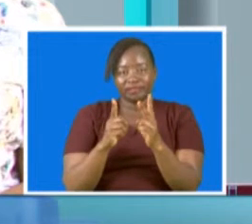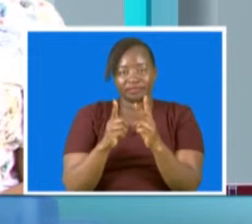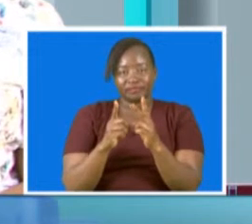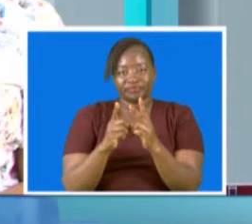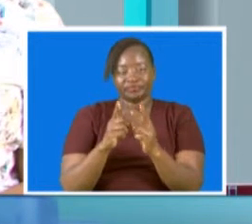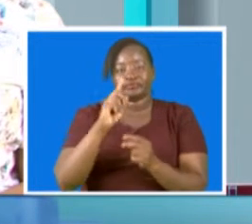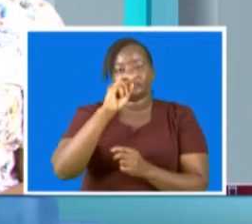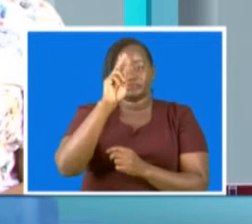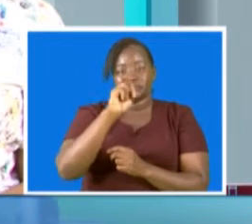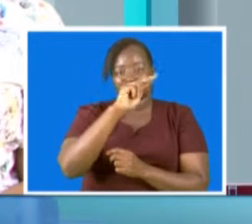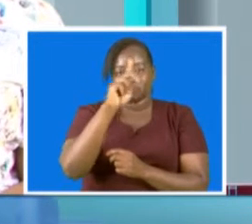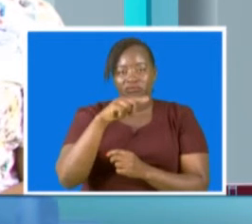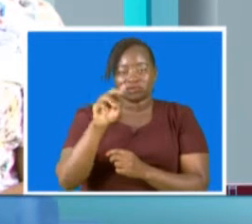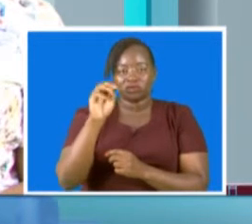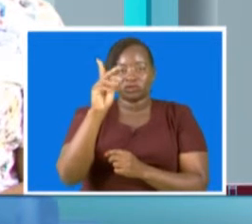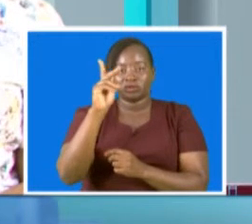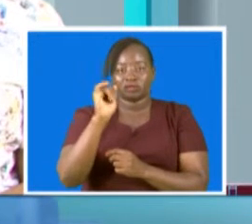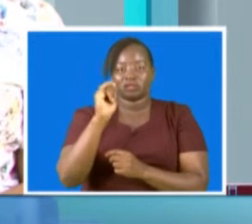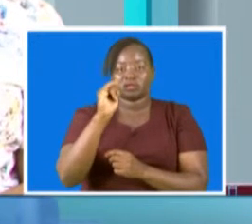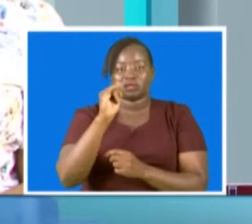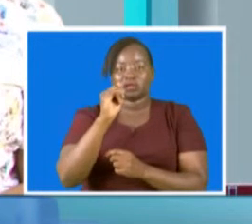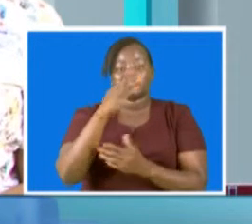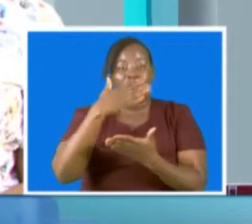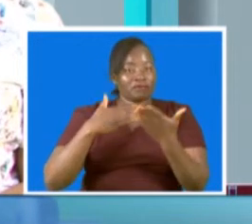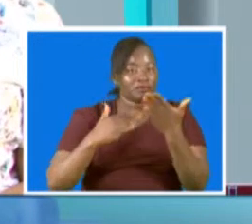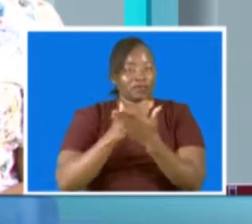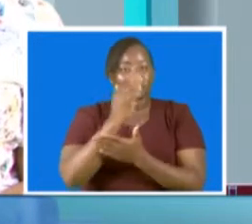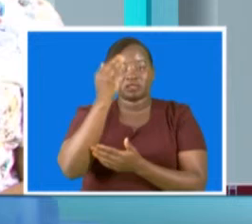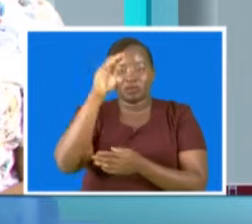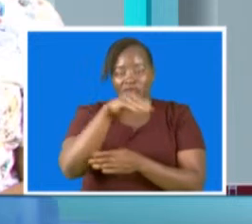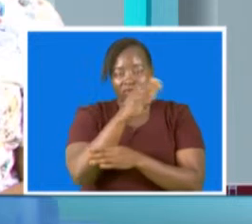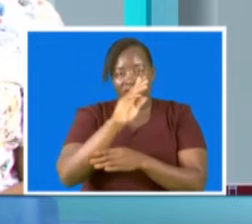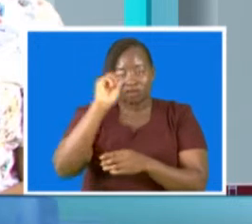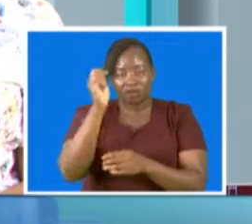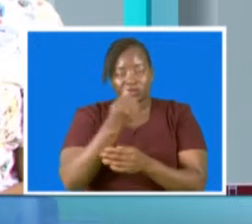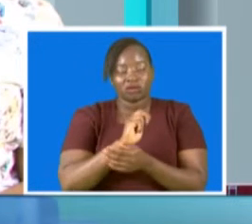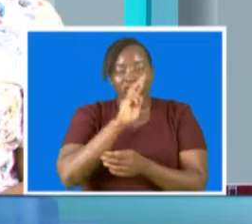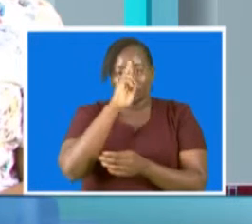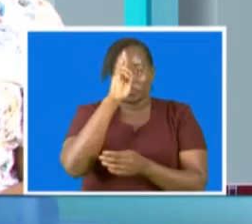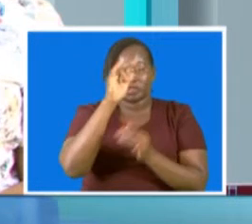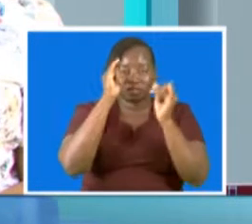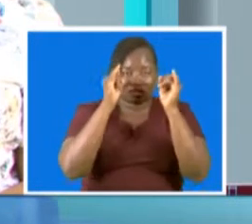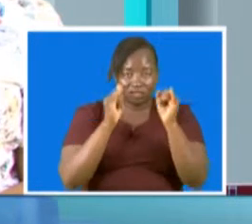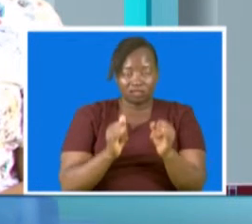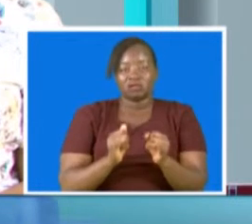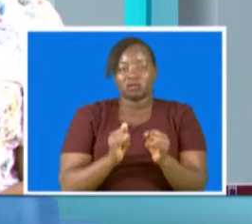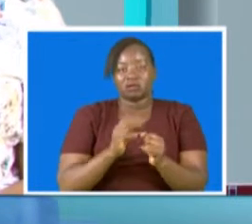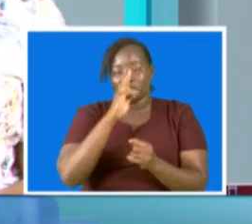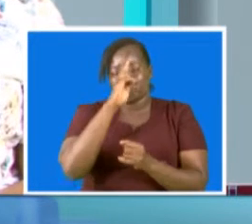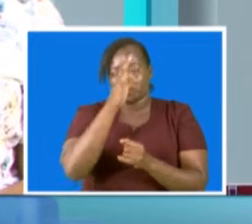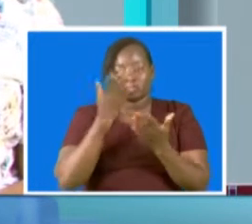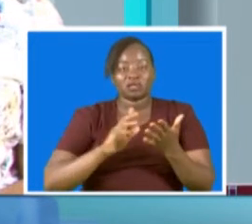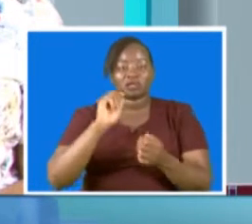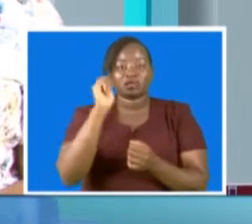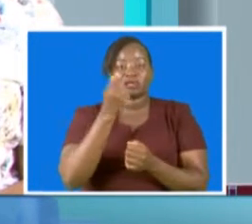Hilary Nzioki Mutiambai ni ahitukitio ni mbunge ya bururi ta Inspector General Mwiru wa borithi guku bururi-ini